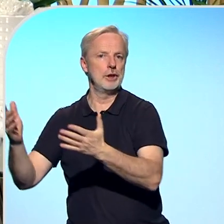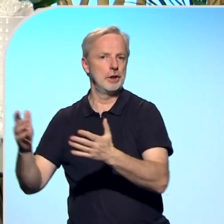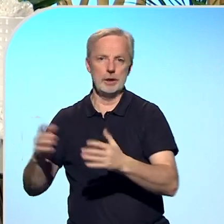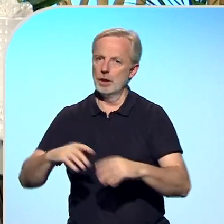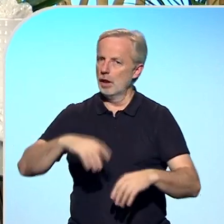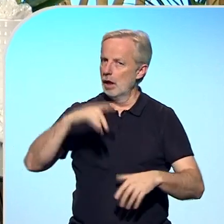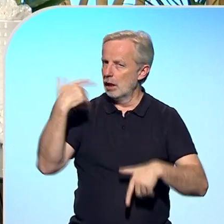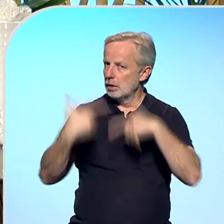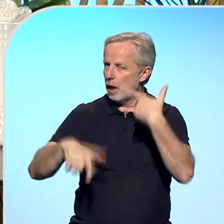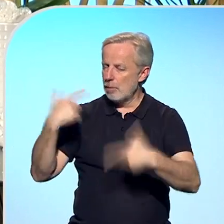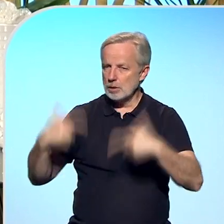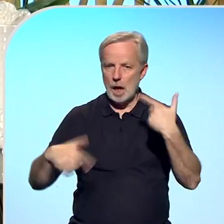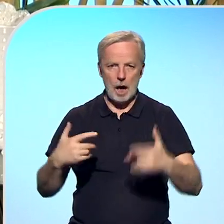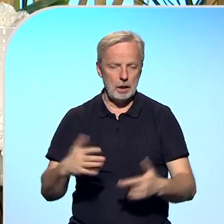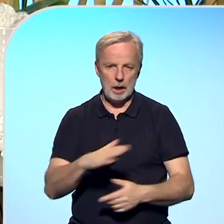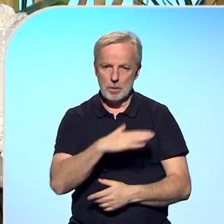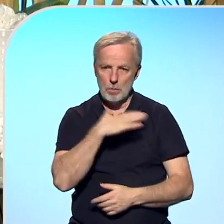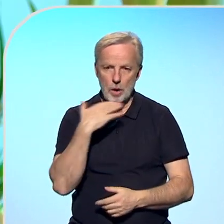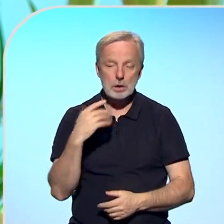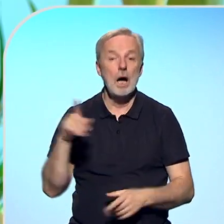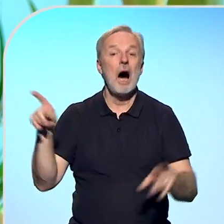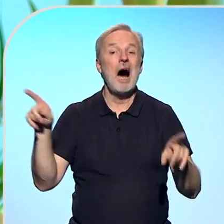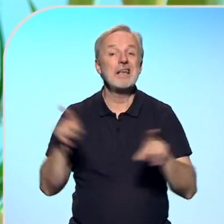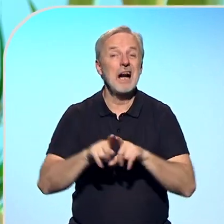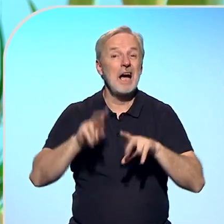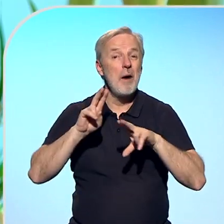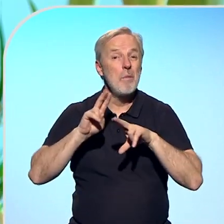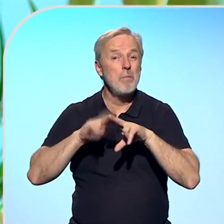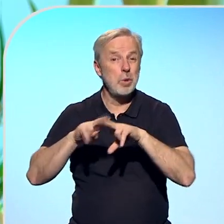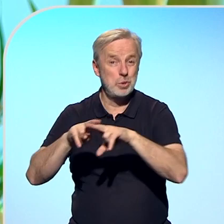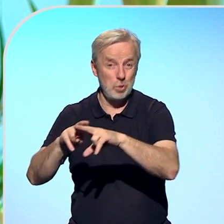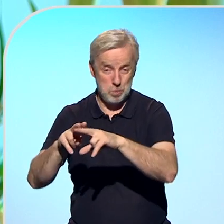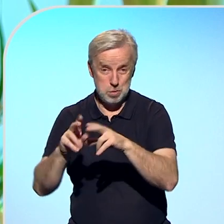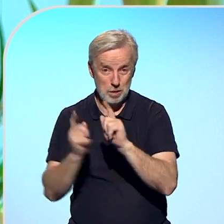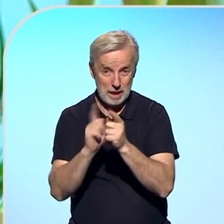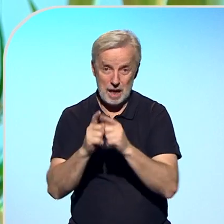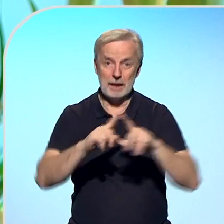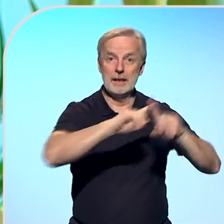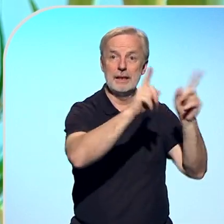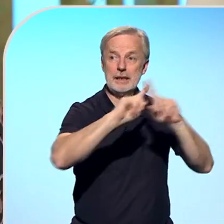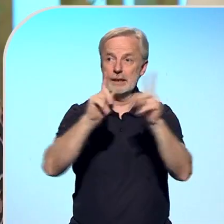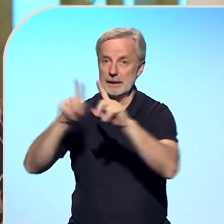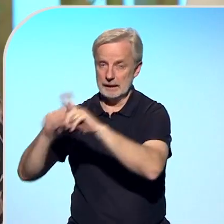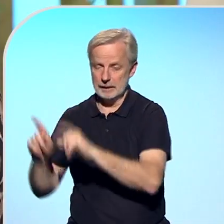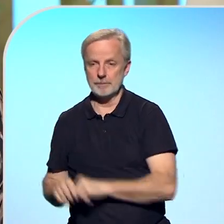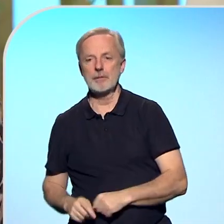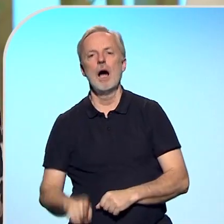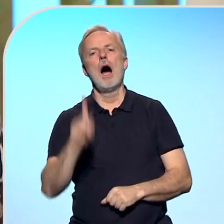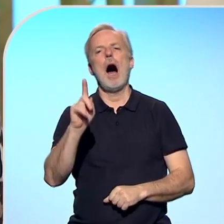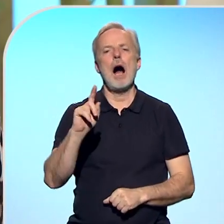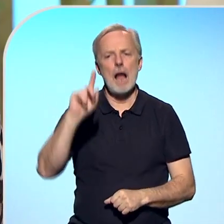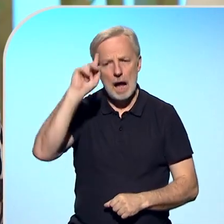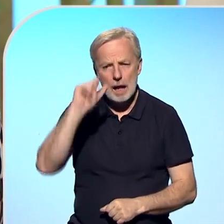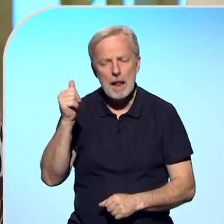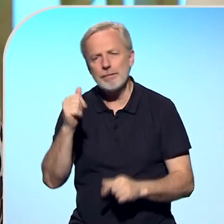metodiky posudzovania tých hypoték, tak tam sú značné rozdiely. Na druhou stranu je třeba sa dívať ako na hlavní parametr té hypotéky práve na